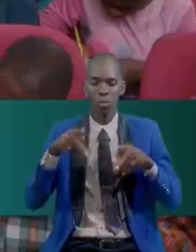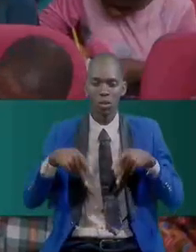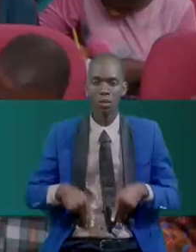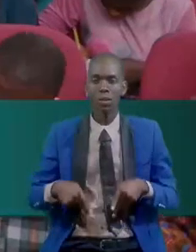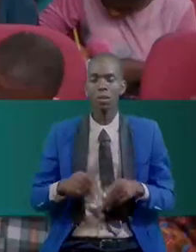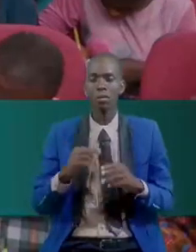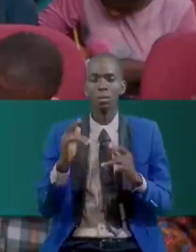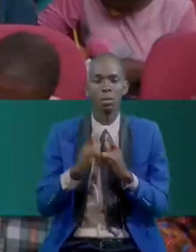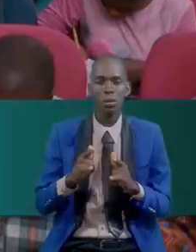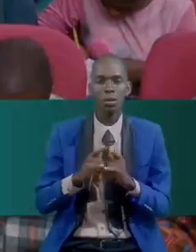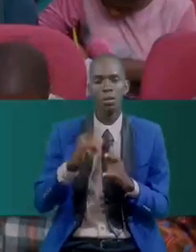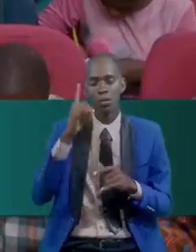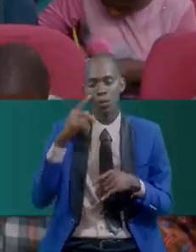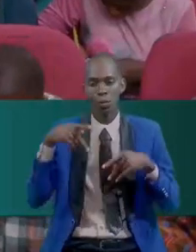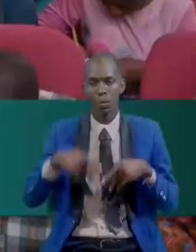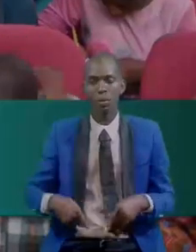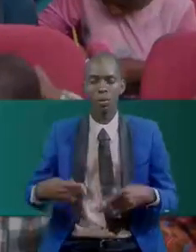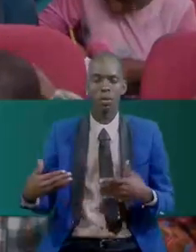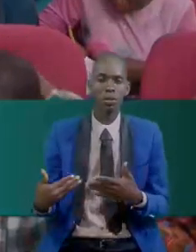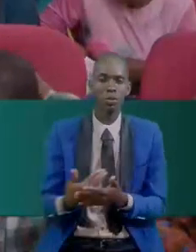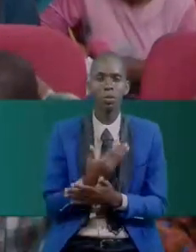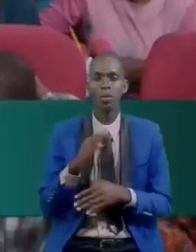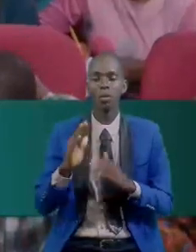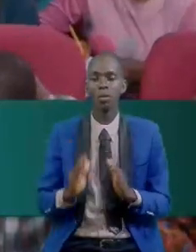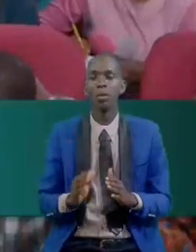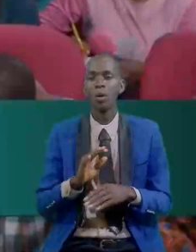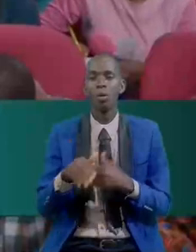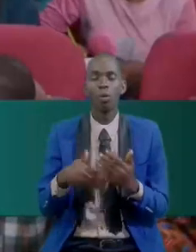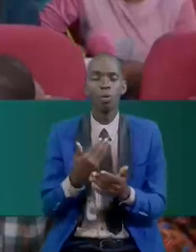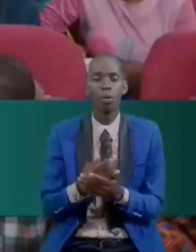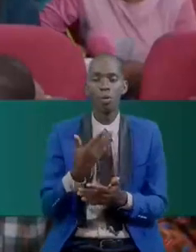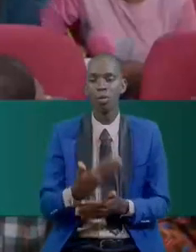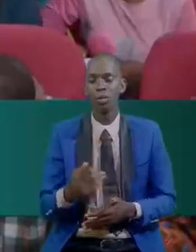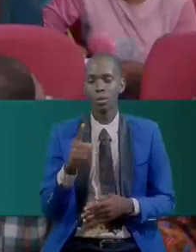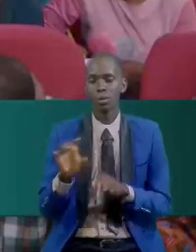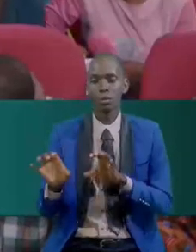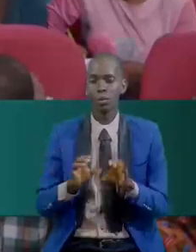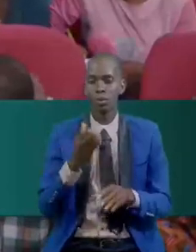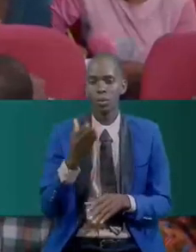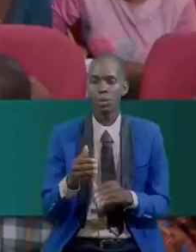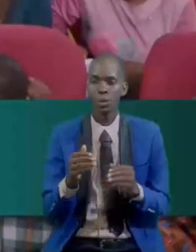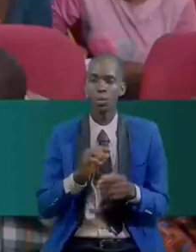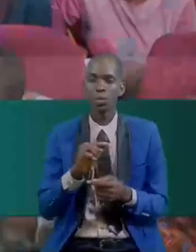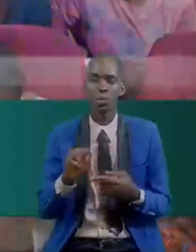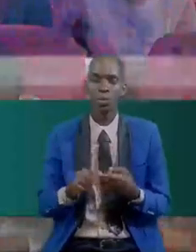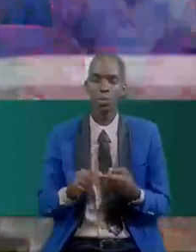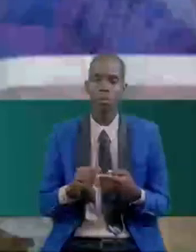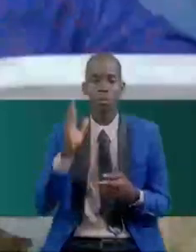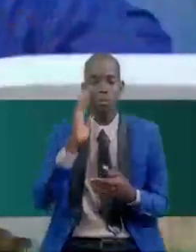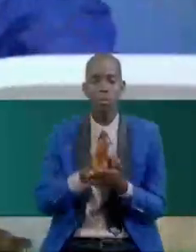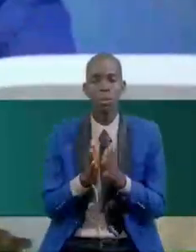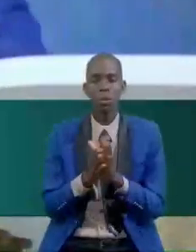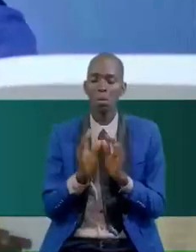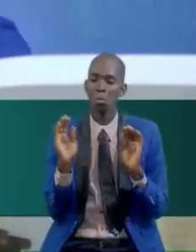le renouvellement personnel. Tout le jeûne, tout le renouvellement, tout ce que tu fais là-bas ne donnera rien à